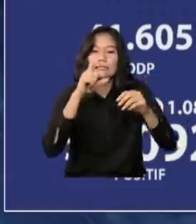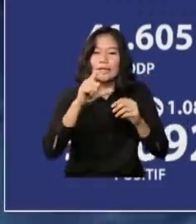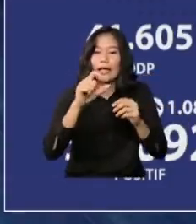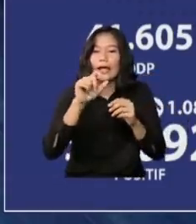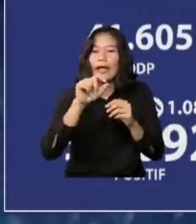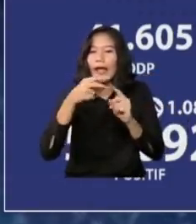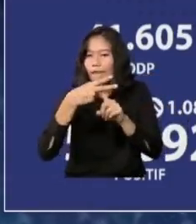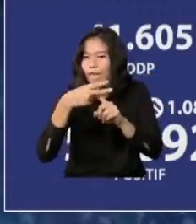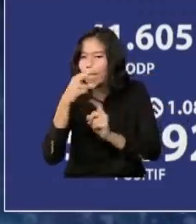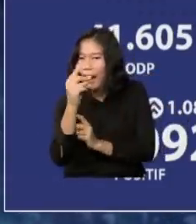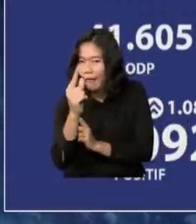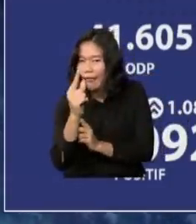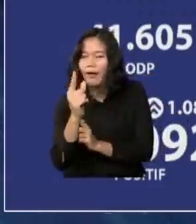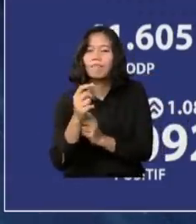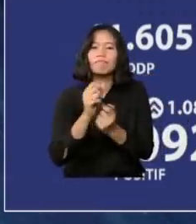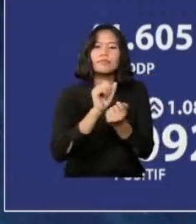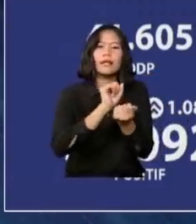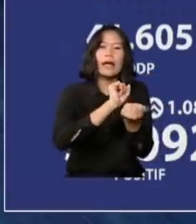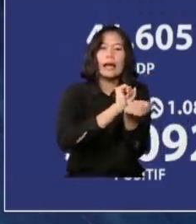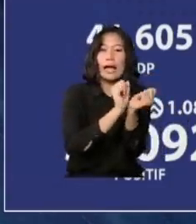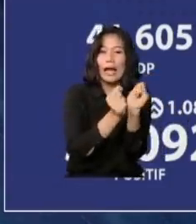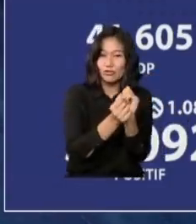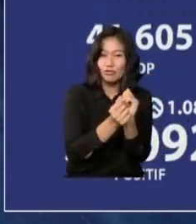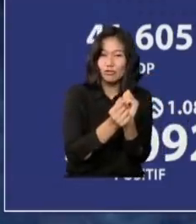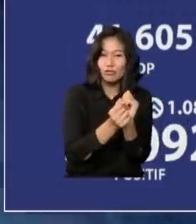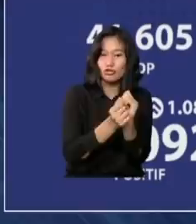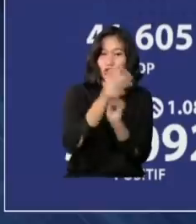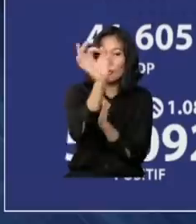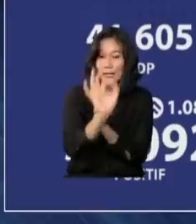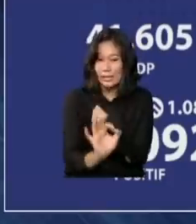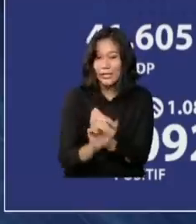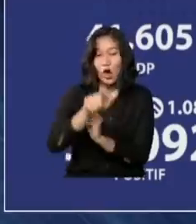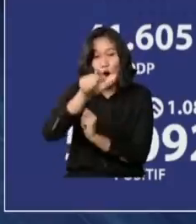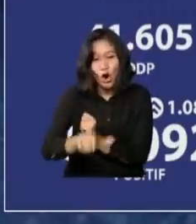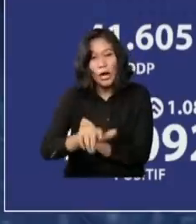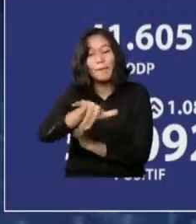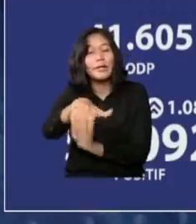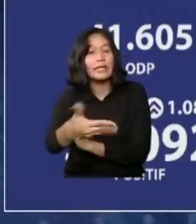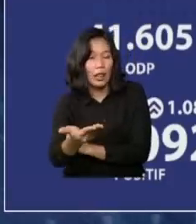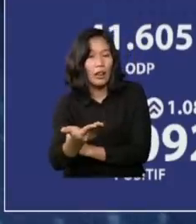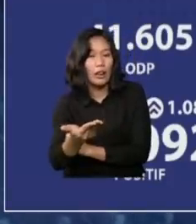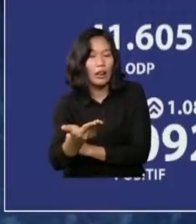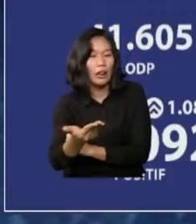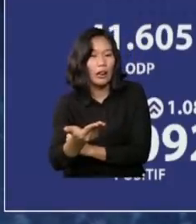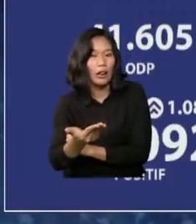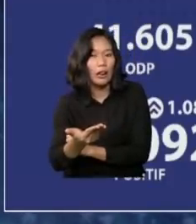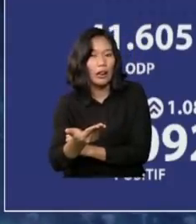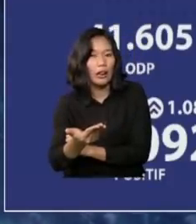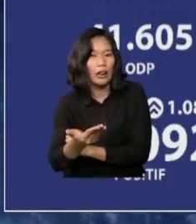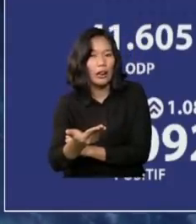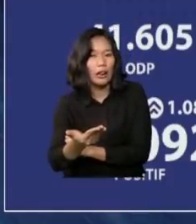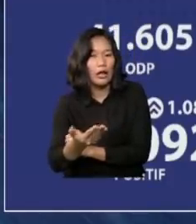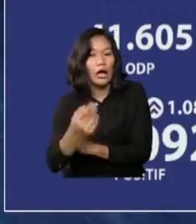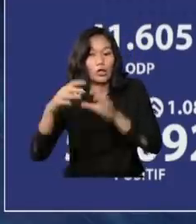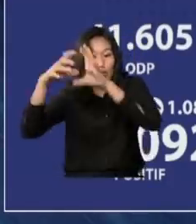CFR, kasus angka persentase meninggal dari kasus penyakit ini, kalau kita lihat